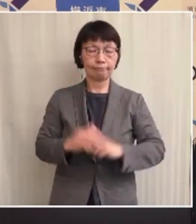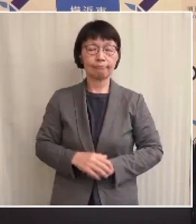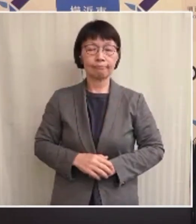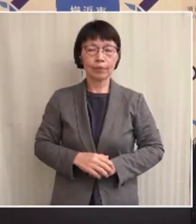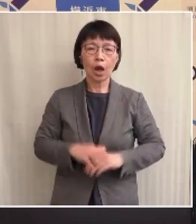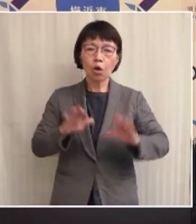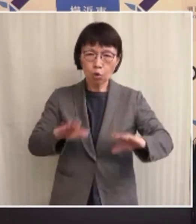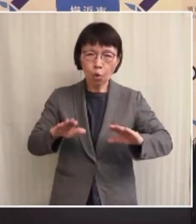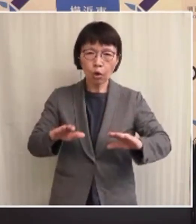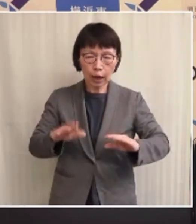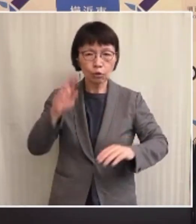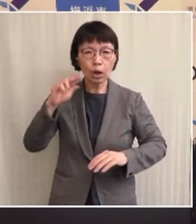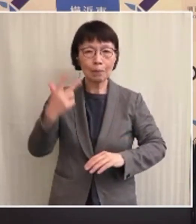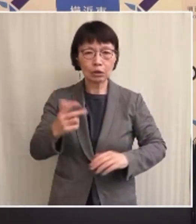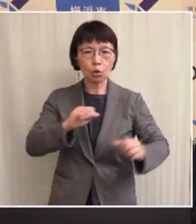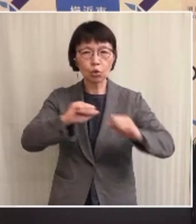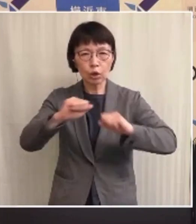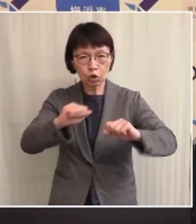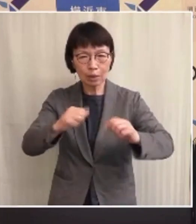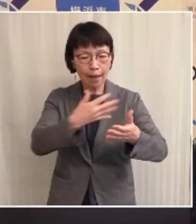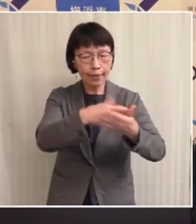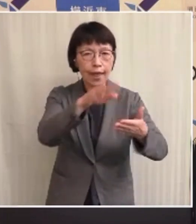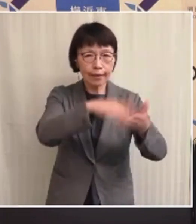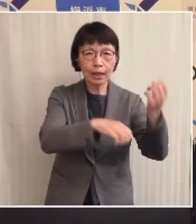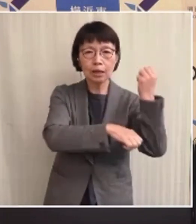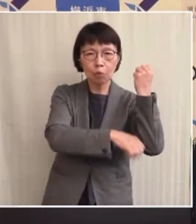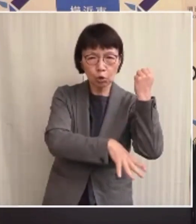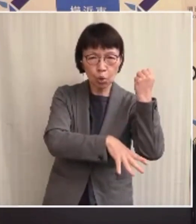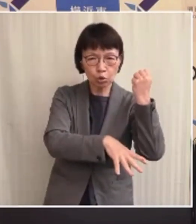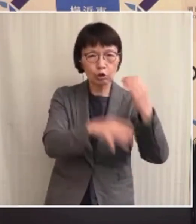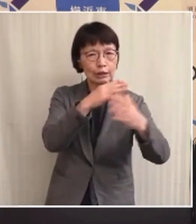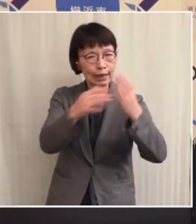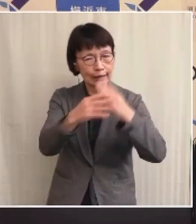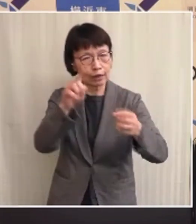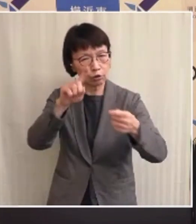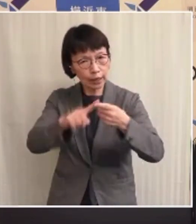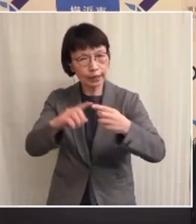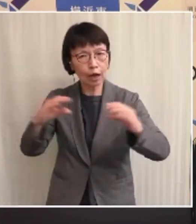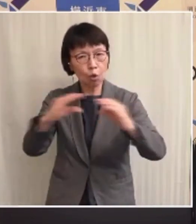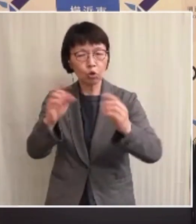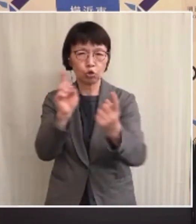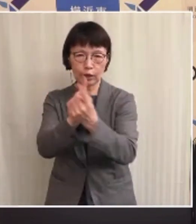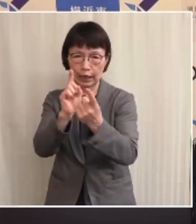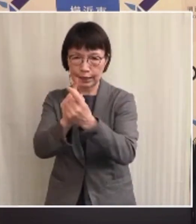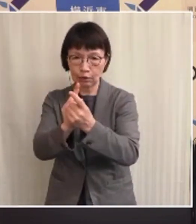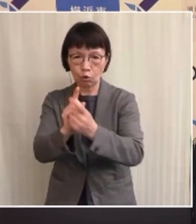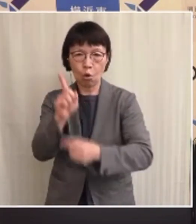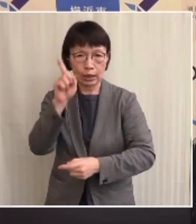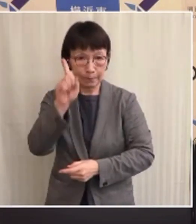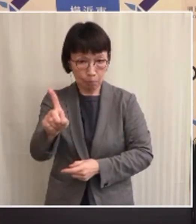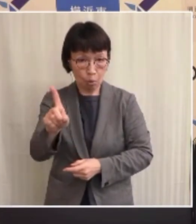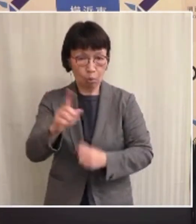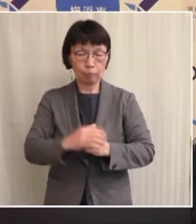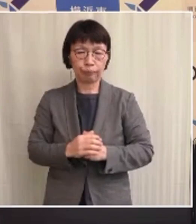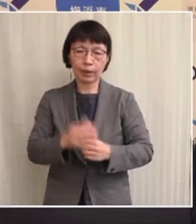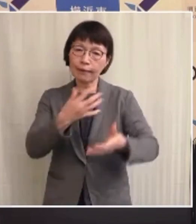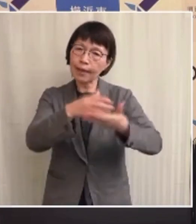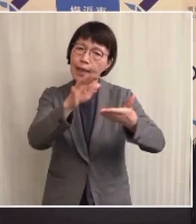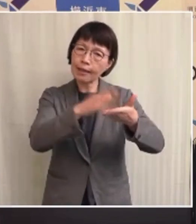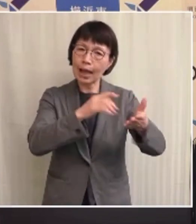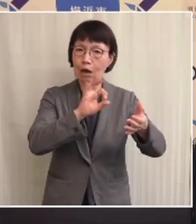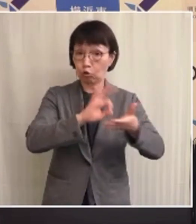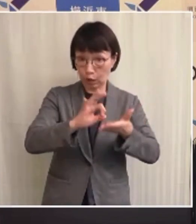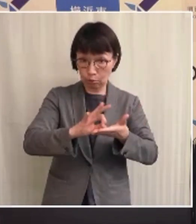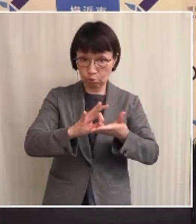はデータに基づく戦略的な交通安全対策の第一歩だと考えております。データを活用すること